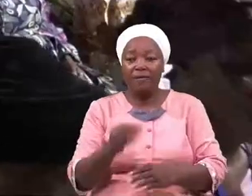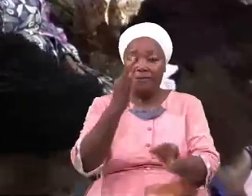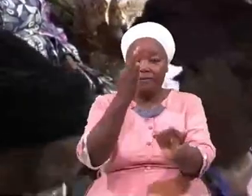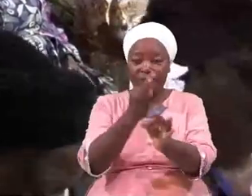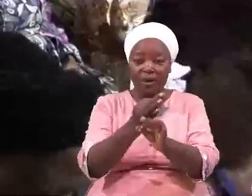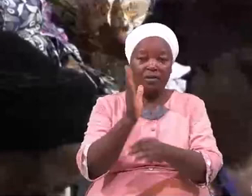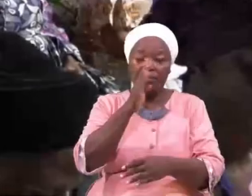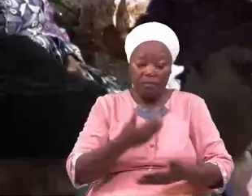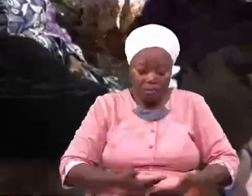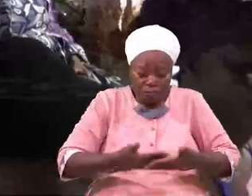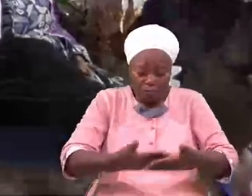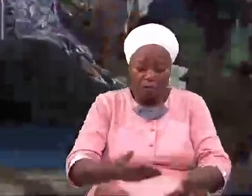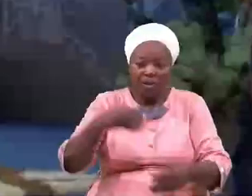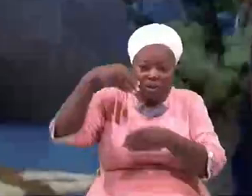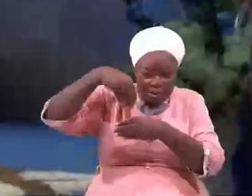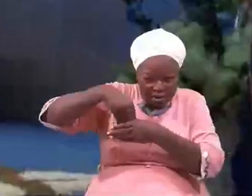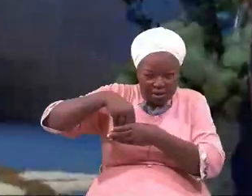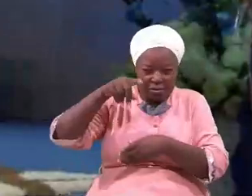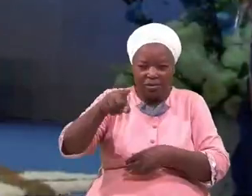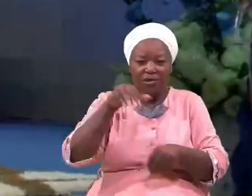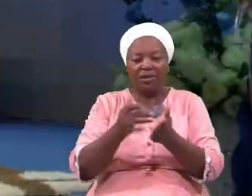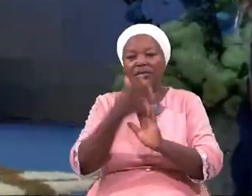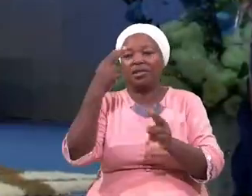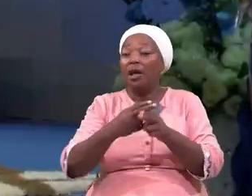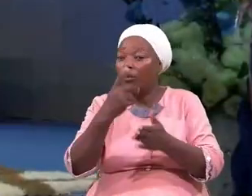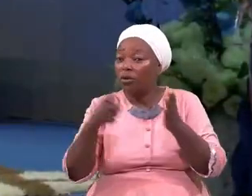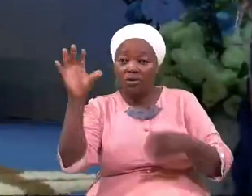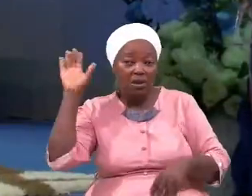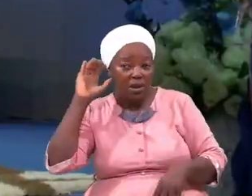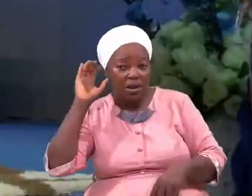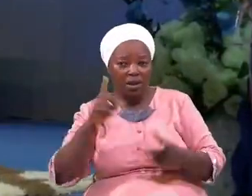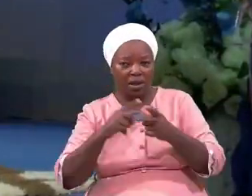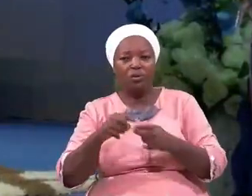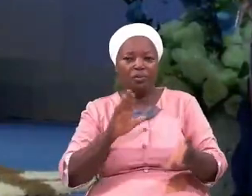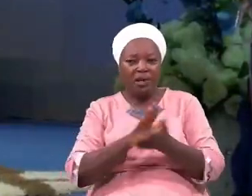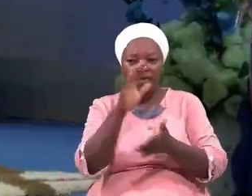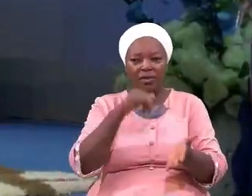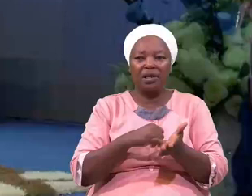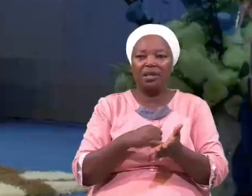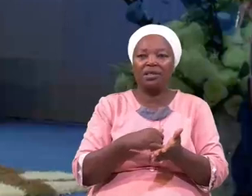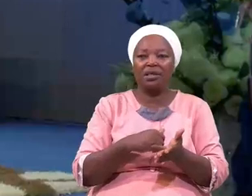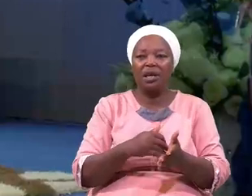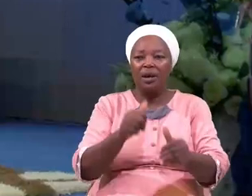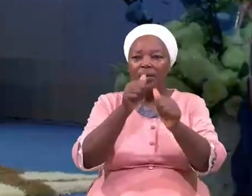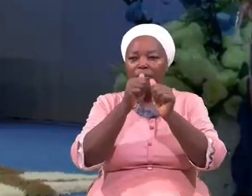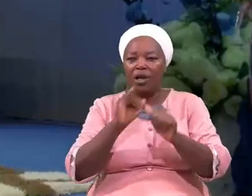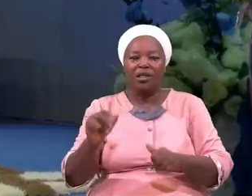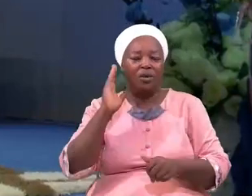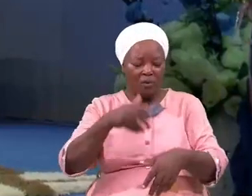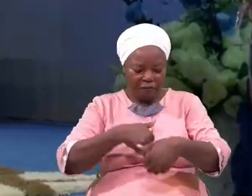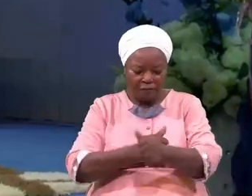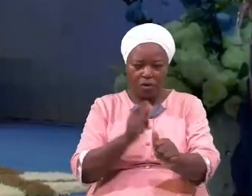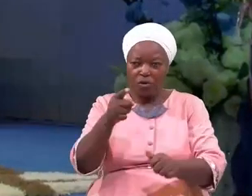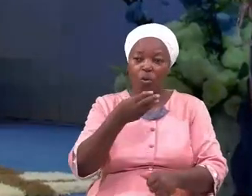la foi sera engendrée dans votre vie. Ce que vous entendez, vous allez y croire.